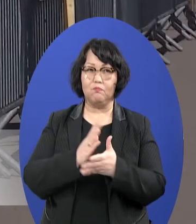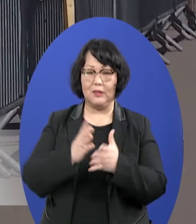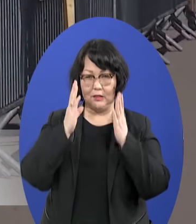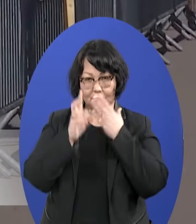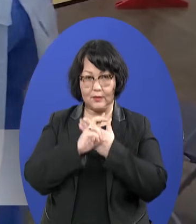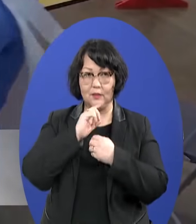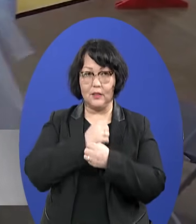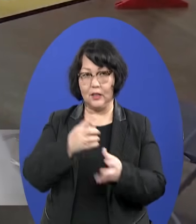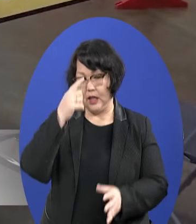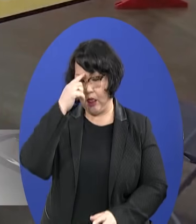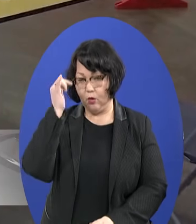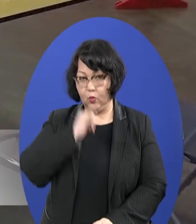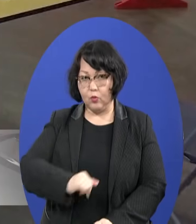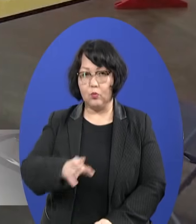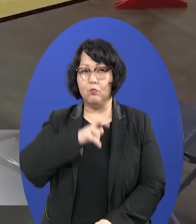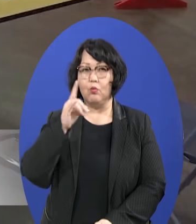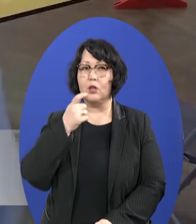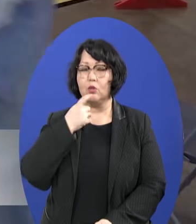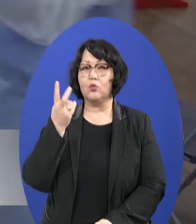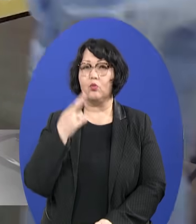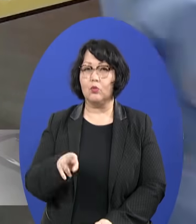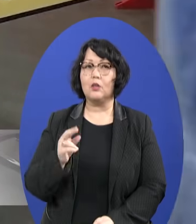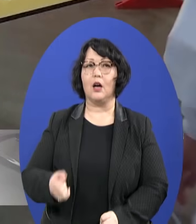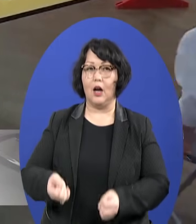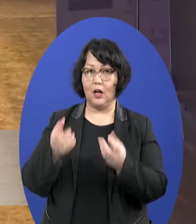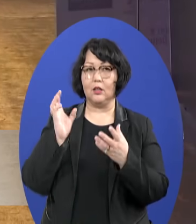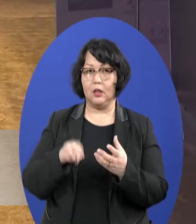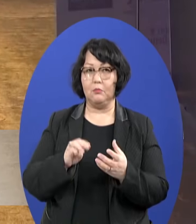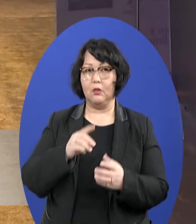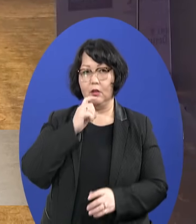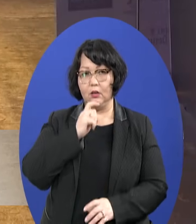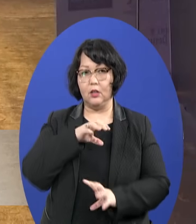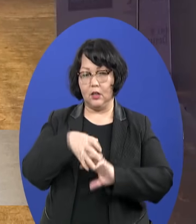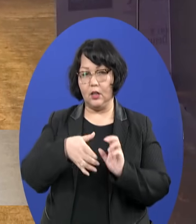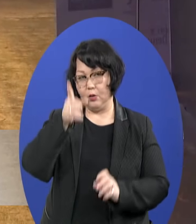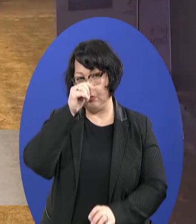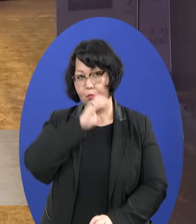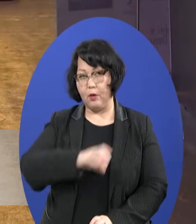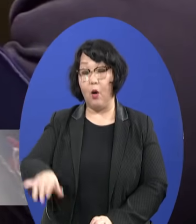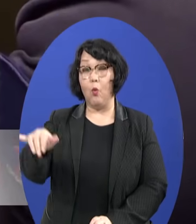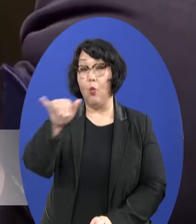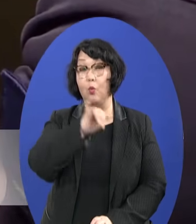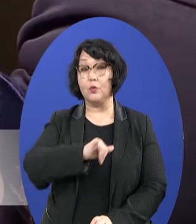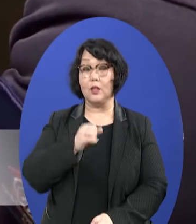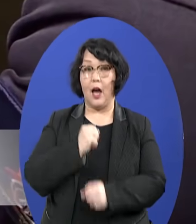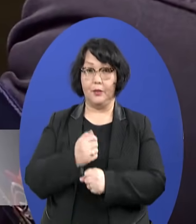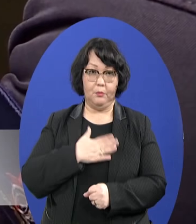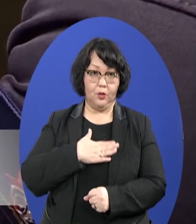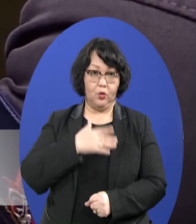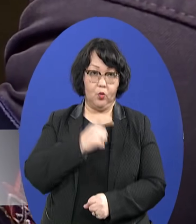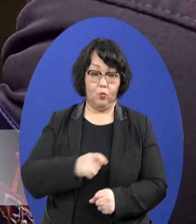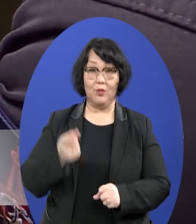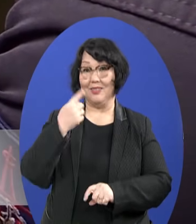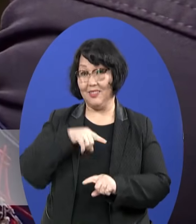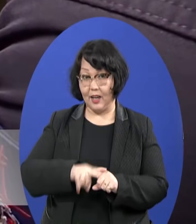тэрээр энтгэгт халдварын нөхцөл байдал онцгой хүнд байгааг тэмдэглэн хэлсэн. За мөн дэлхийн эрүүл мэндийн байгууллага улс орнуудтай ажилтнуудаа дахин